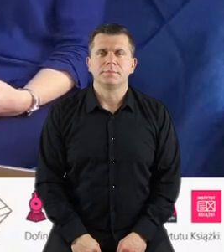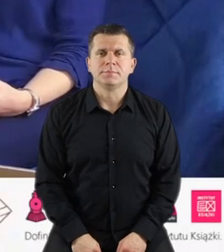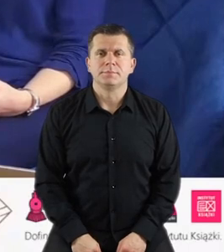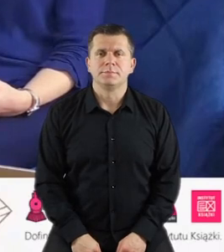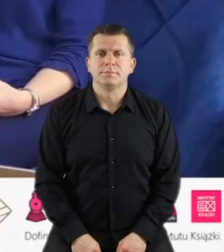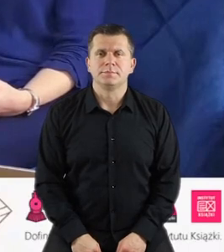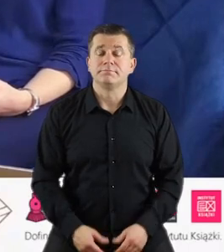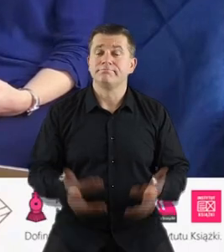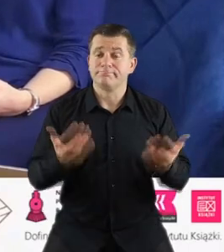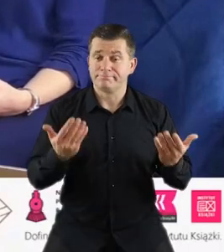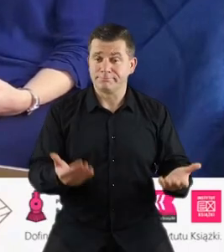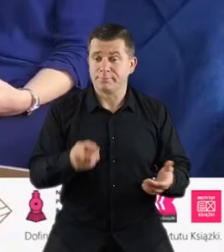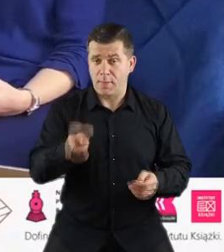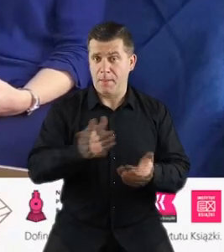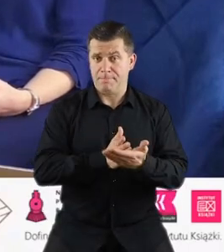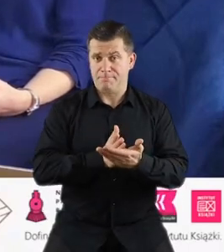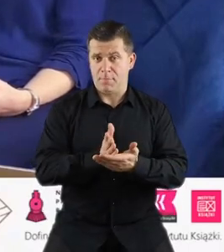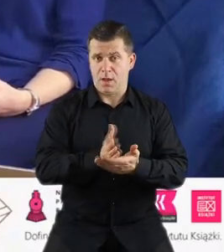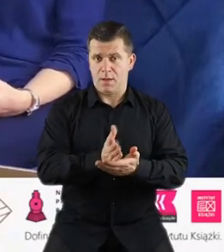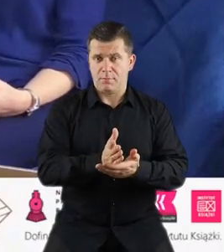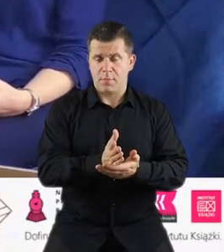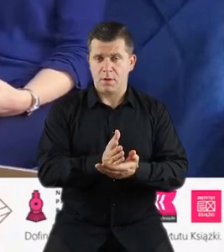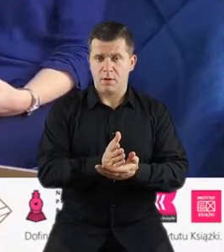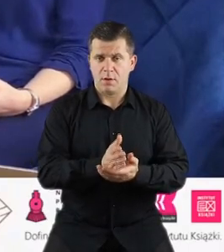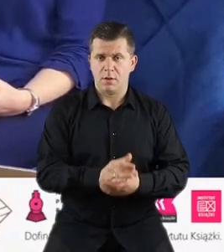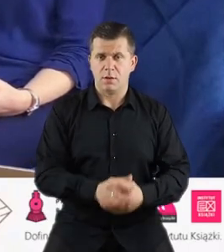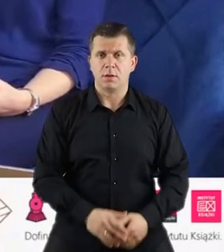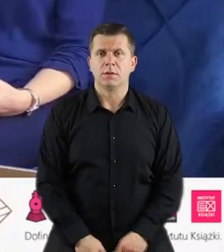czy w związku z tym ta mapa,